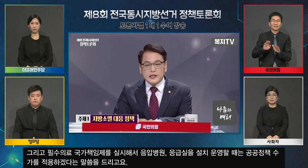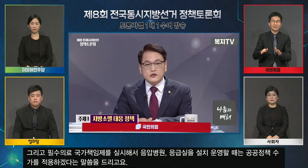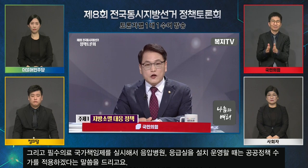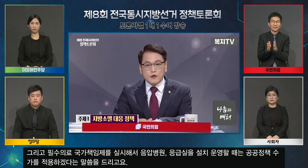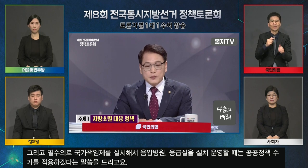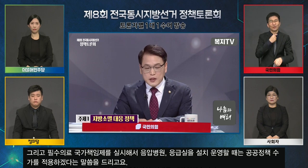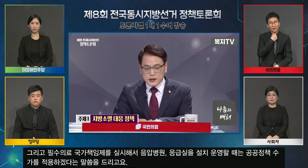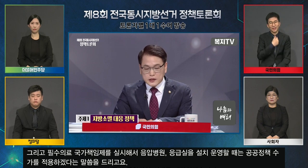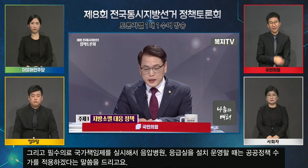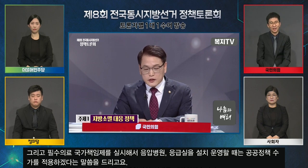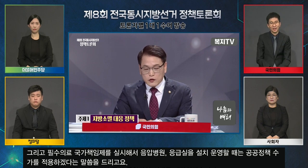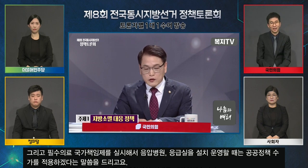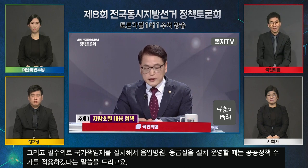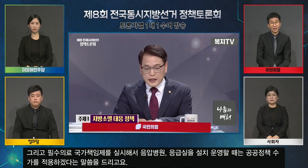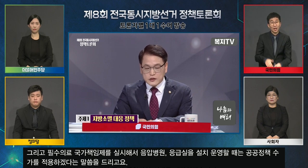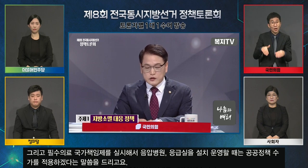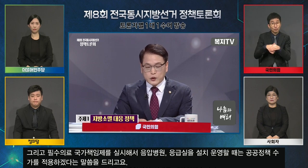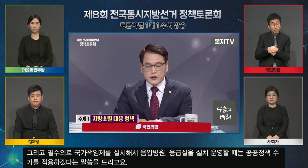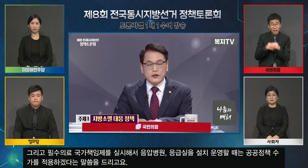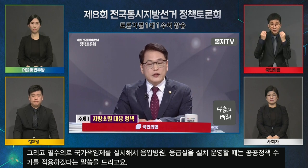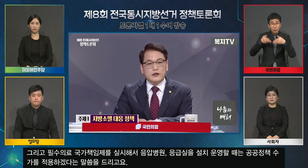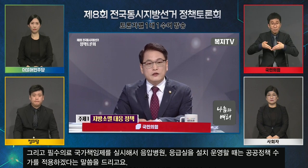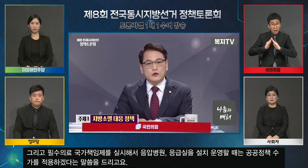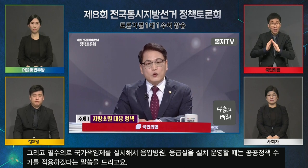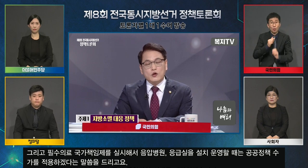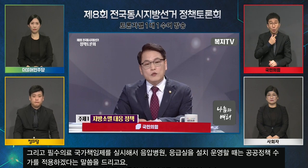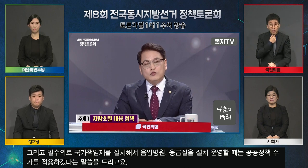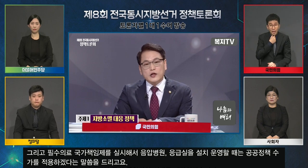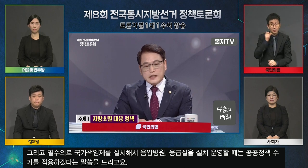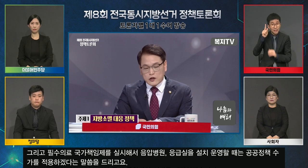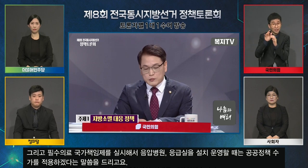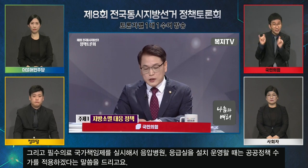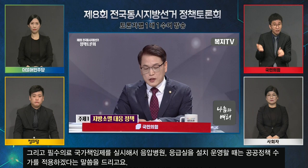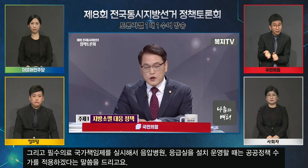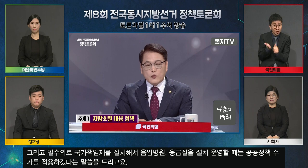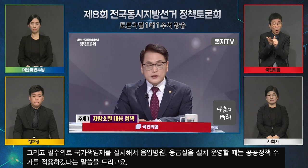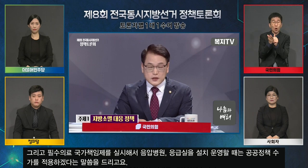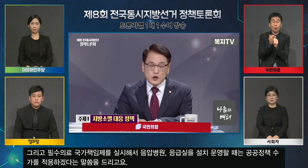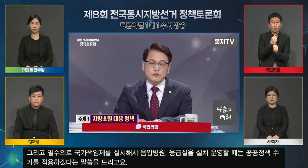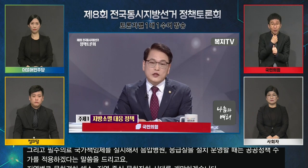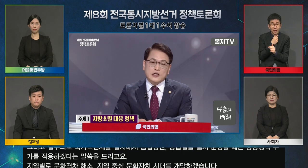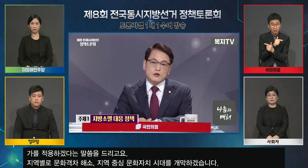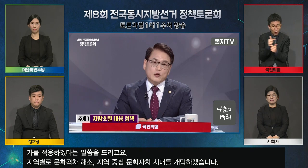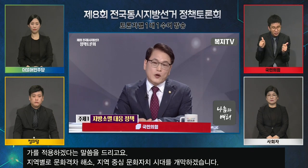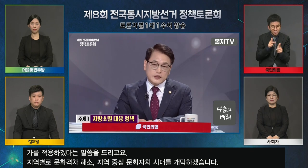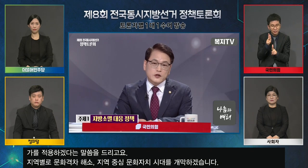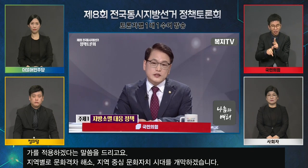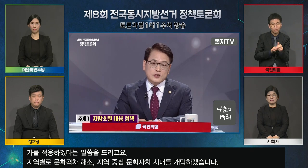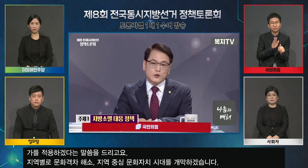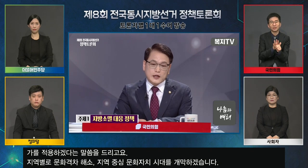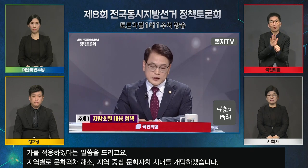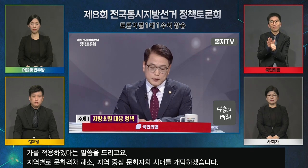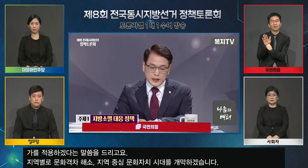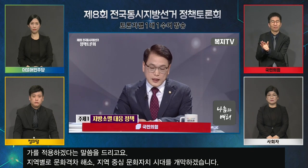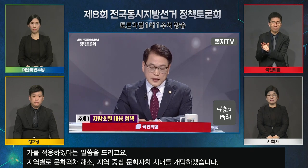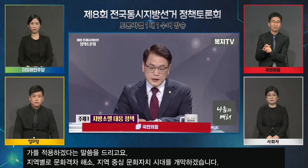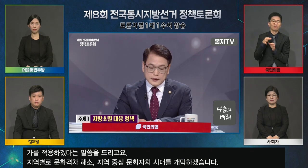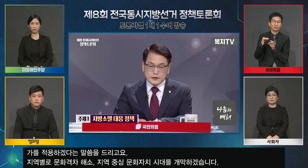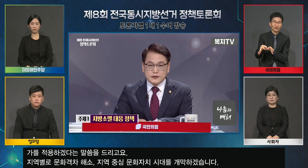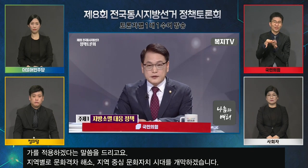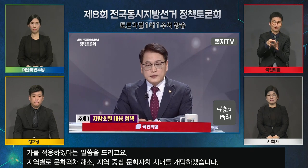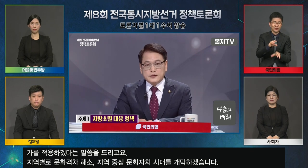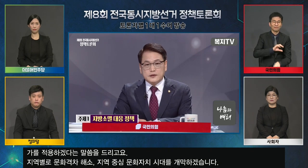지역문화 스타트업, 크리에이터 양성 지원으로 문화 산업을, 지역문화 사업을 활성화시키도록 하겠습니다.